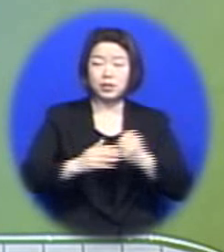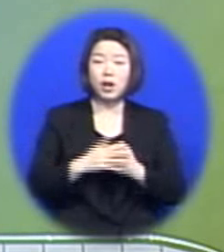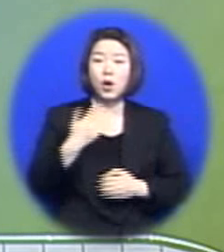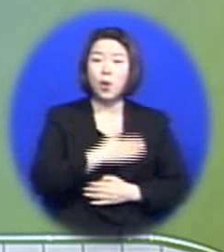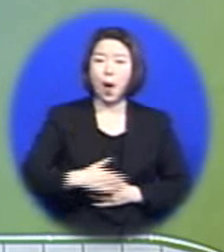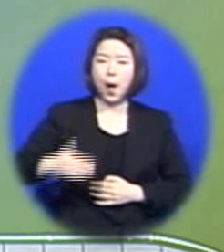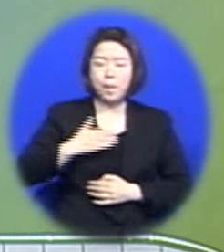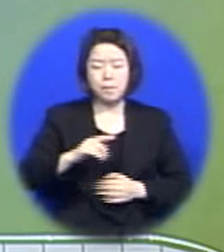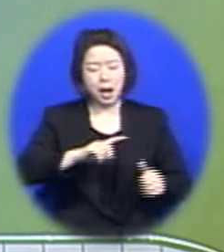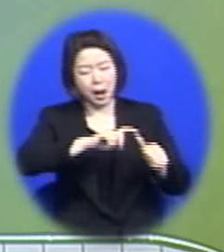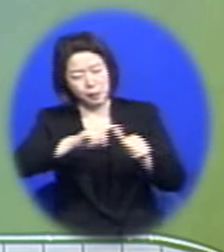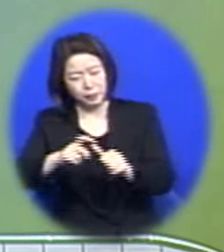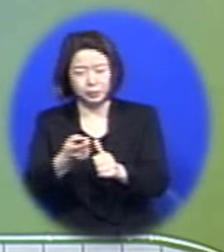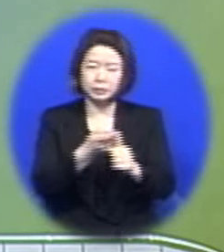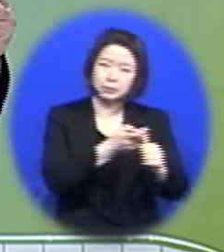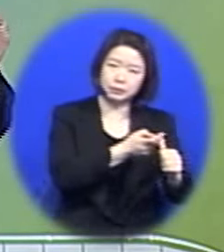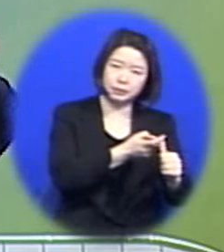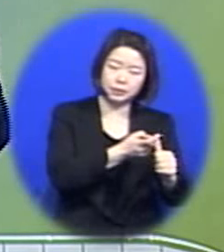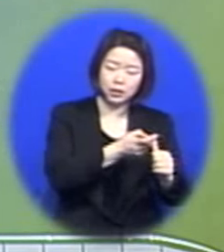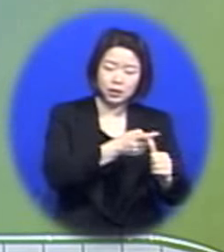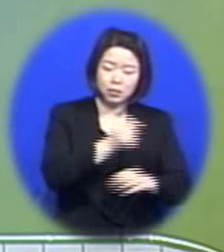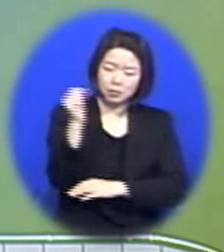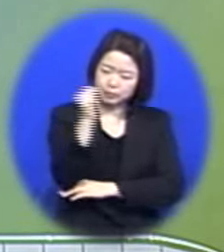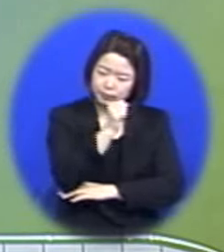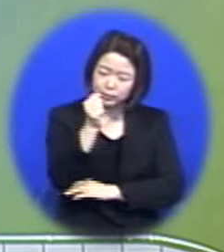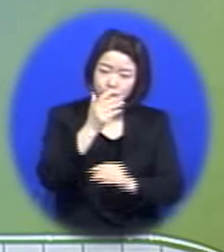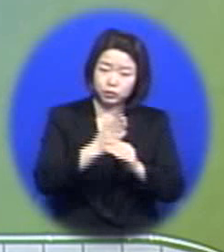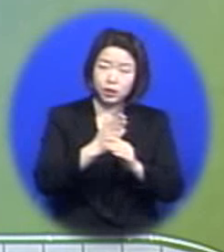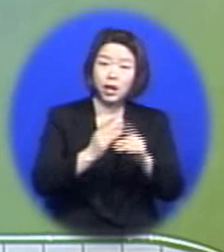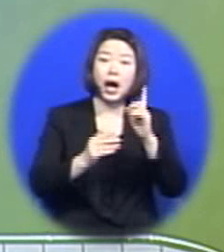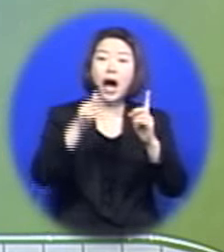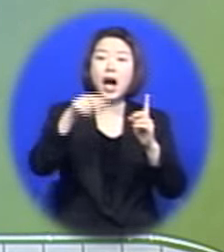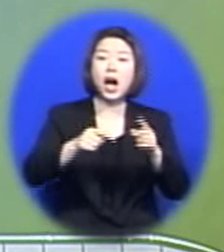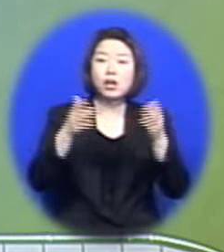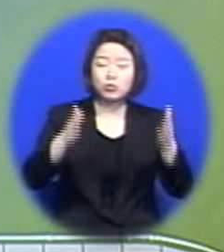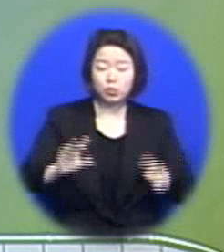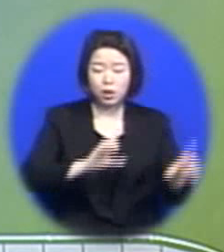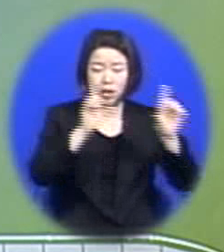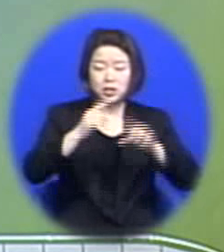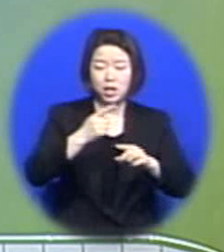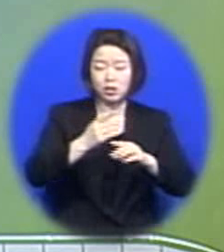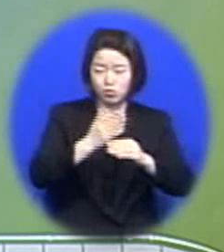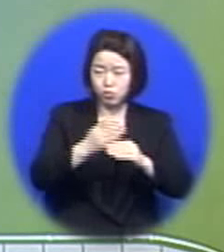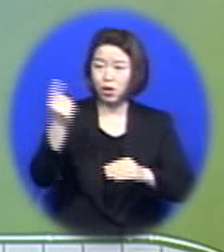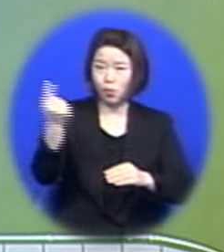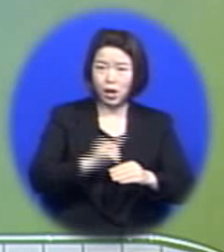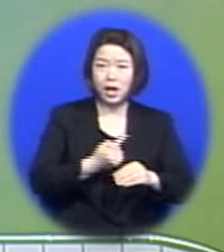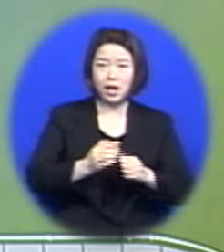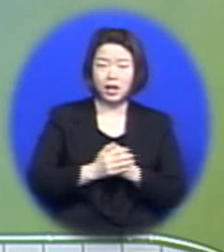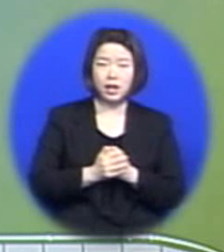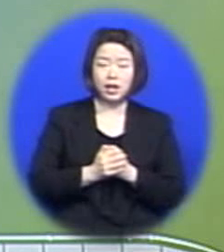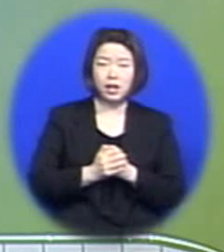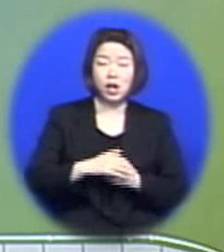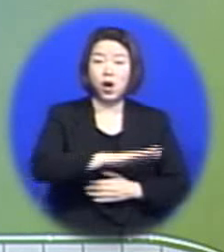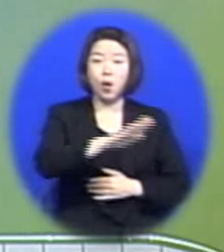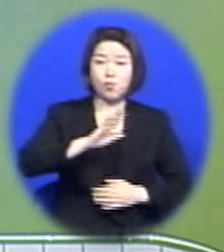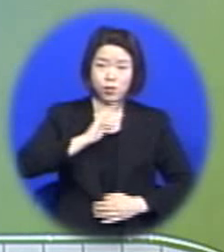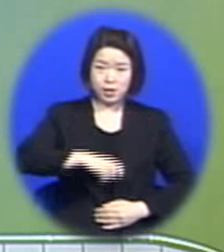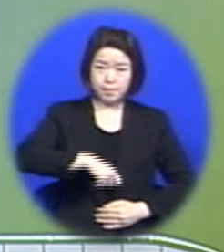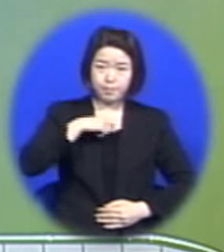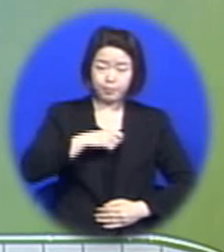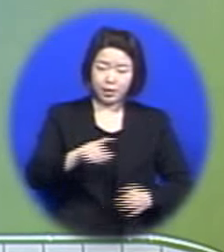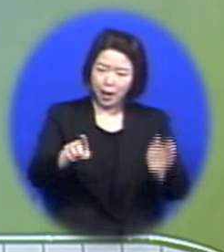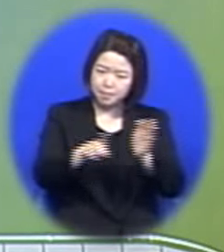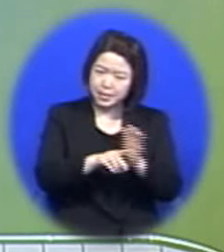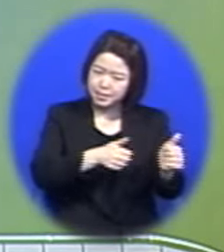또 이리저리 휘둘리다가 한 주간 살다가 오늘 왔어요. 우리는 솔직히 우리가 믿음이